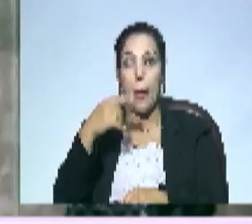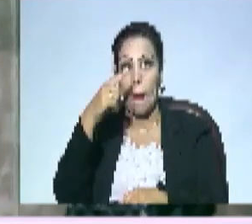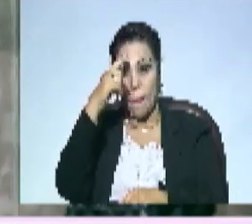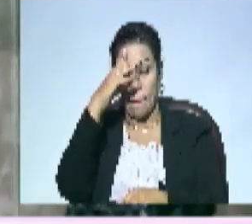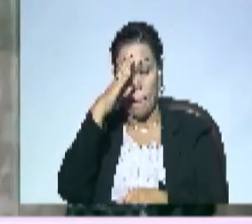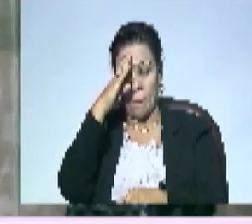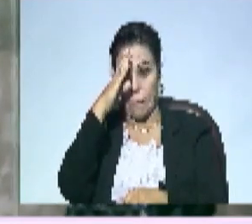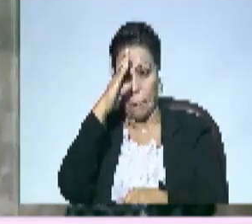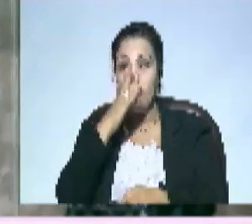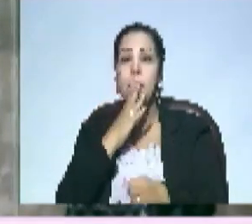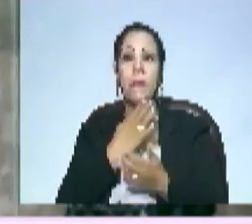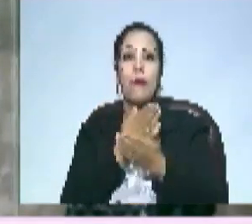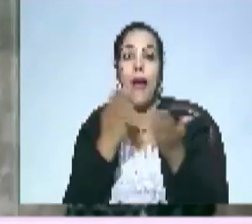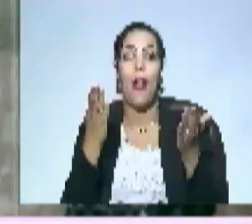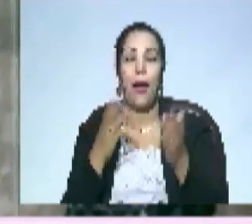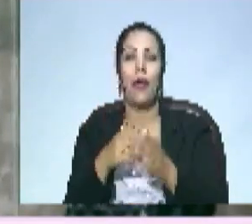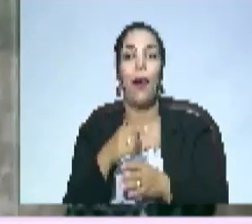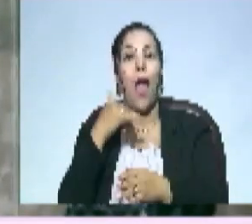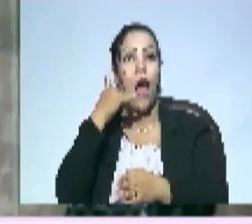الخير